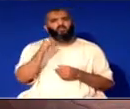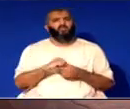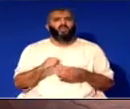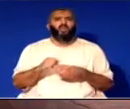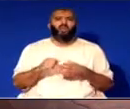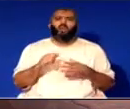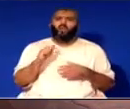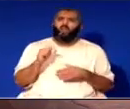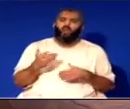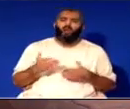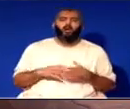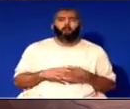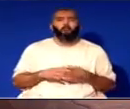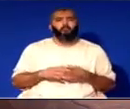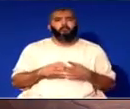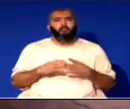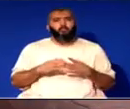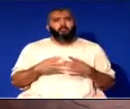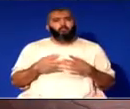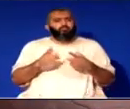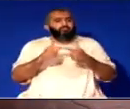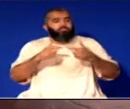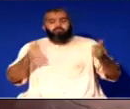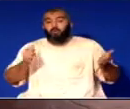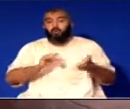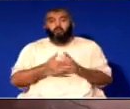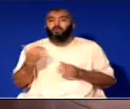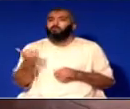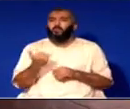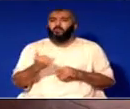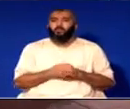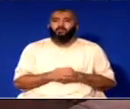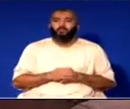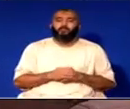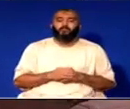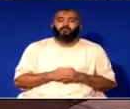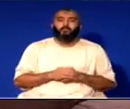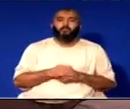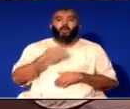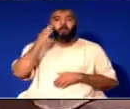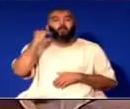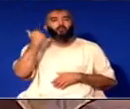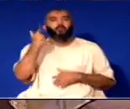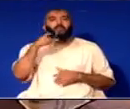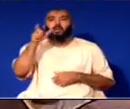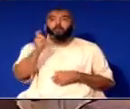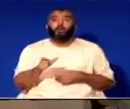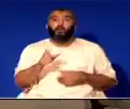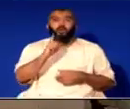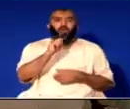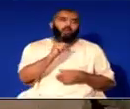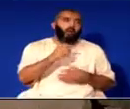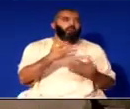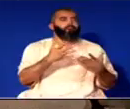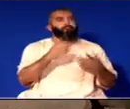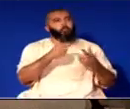فيها فإنه لا يهتم بها. واحد مثلا يفترض يهتم بعلم، ولكن ذلك العلم هو لا يستفيد منه